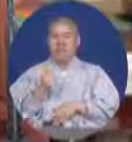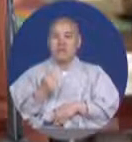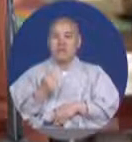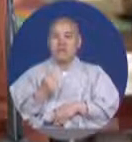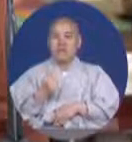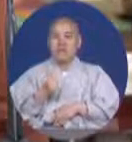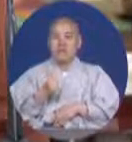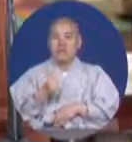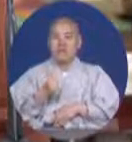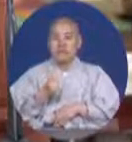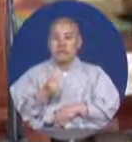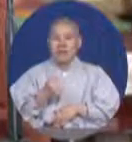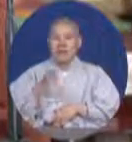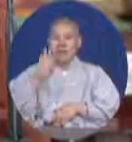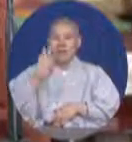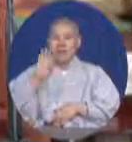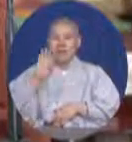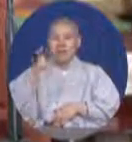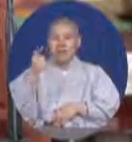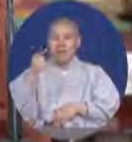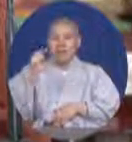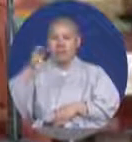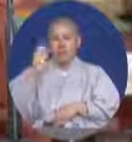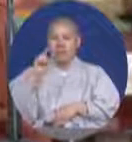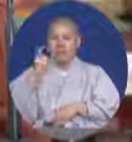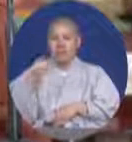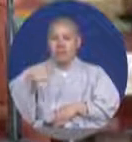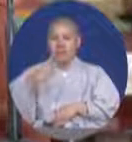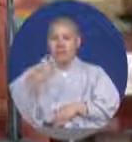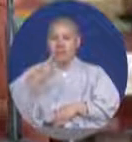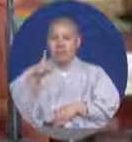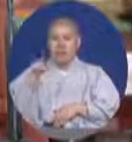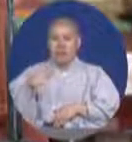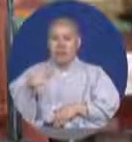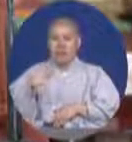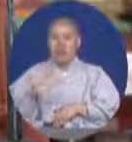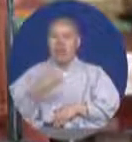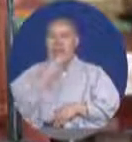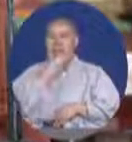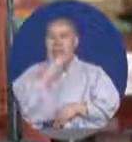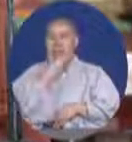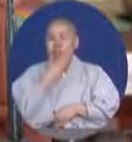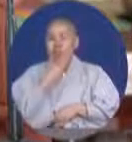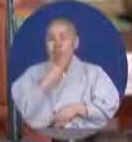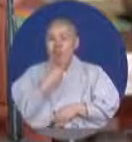복력이 우리 최성이니, 복력이 최우의 성이니,